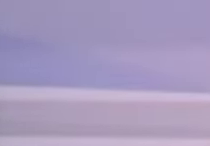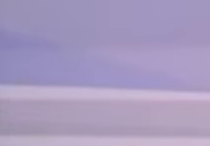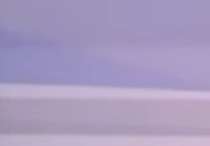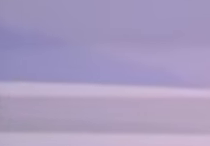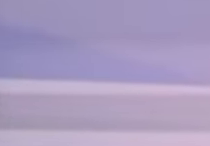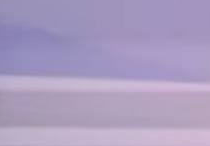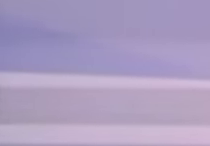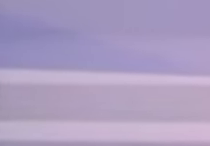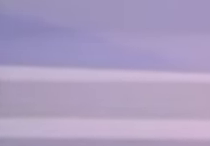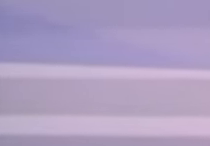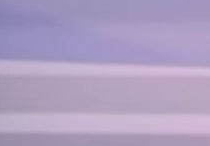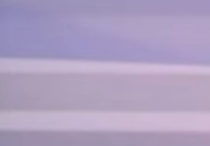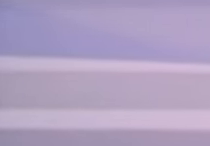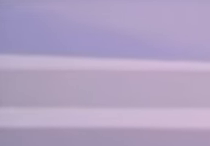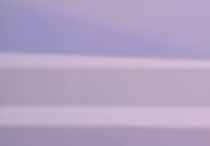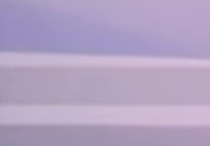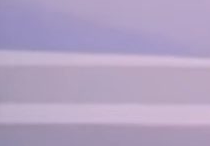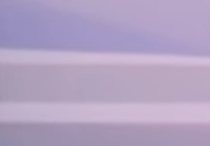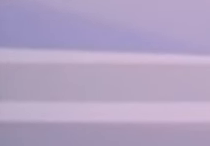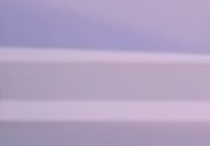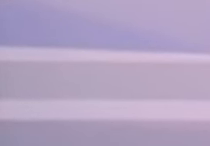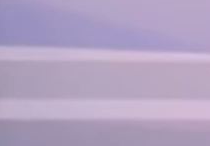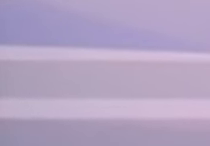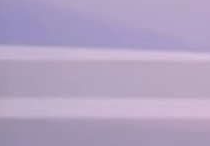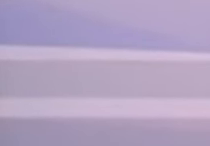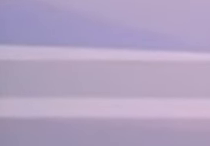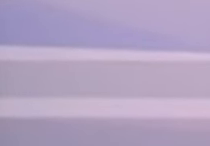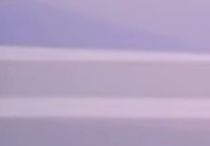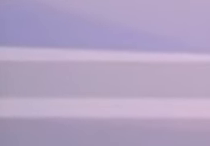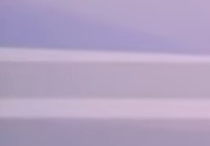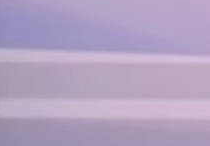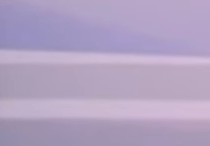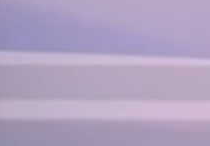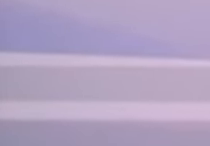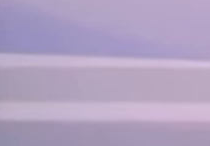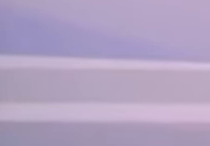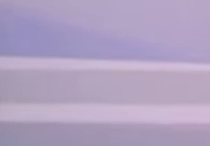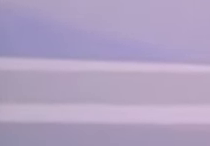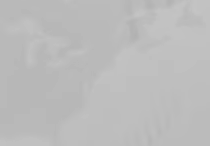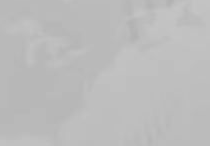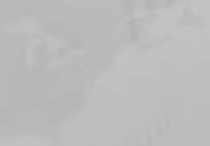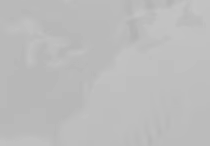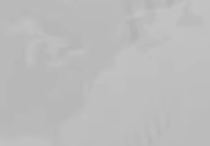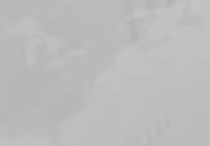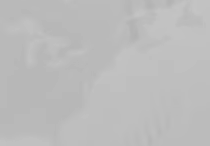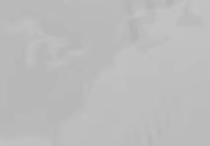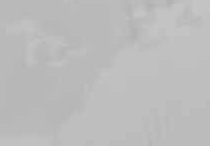abroad, samahan niyo kami sa GMA Pinoy TV at www.gmanews.tv.